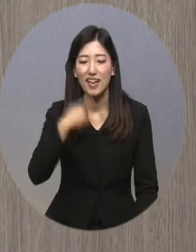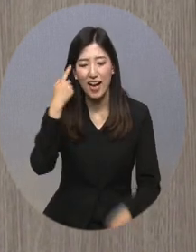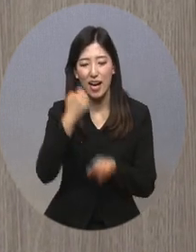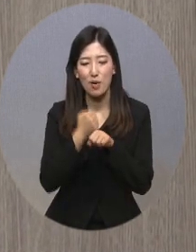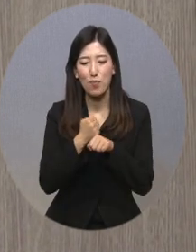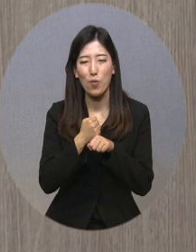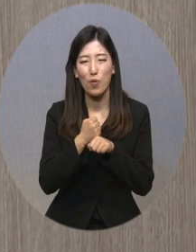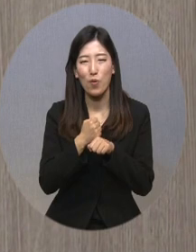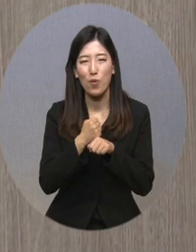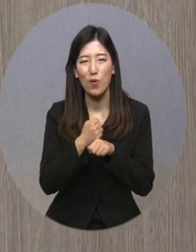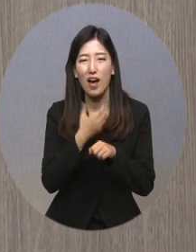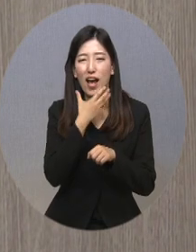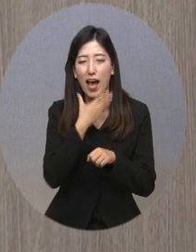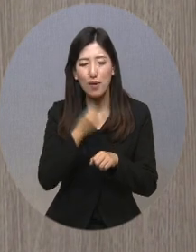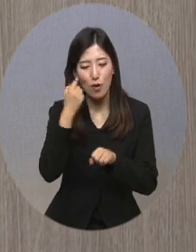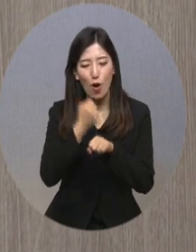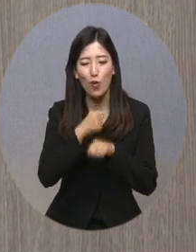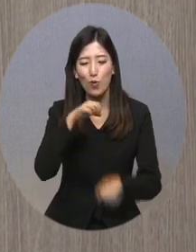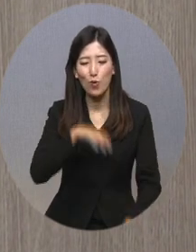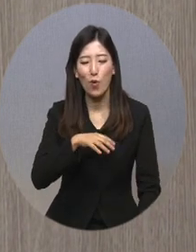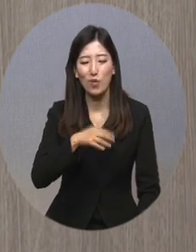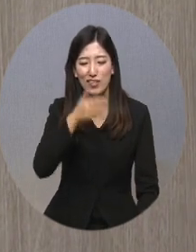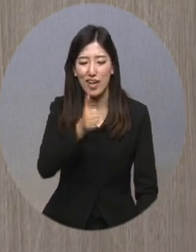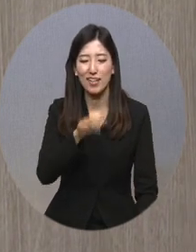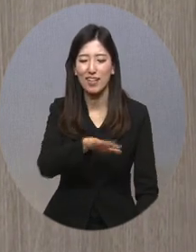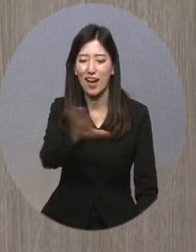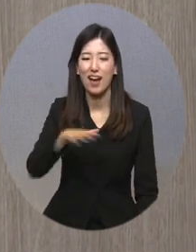행복연구소 소장이라는 걸 다 알고 계시고요. 또 뭐